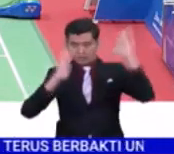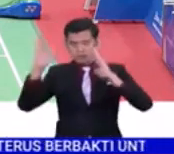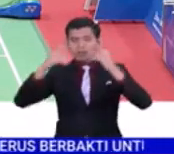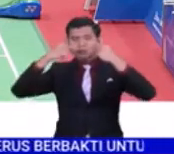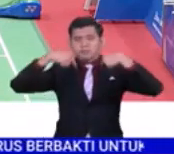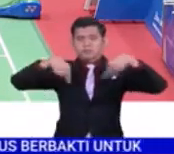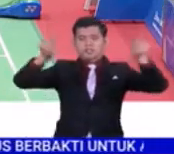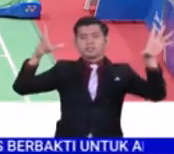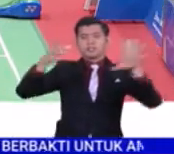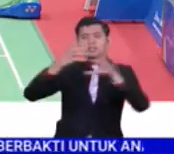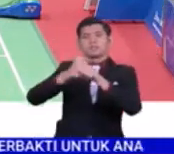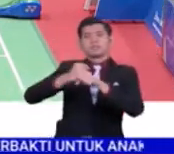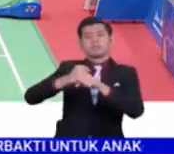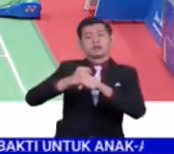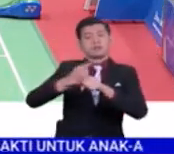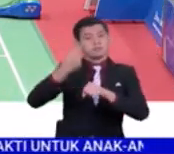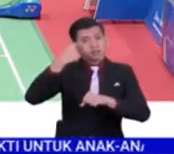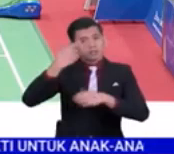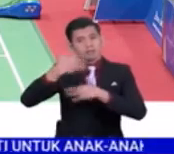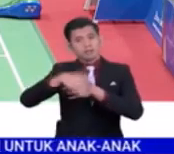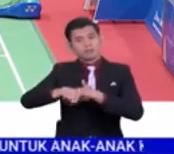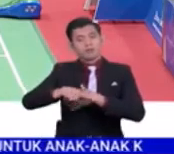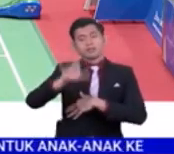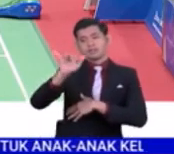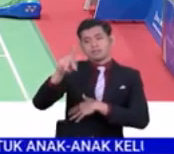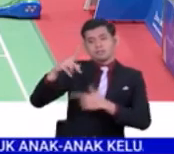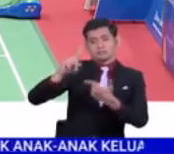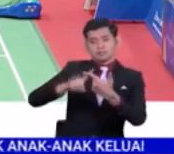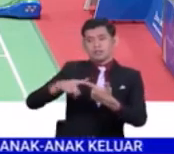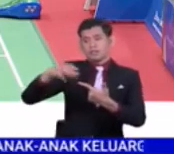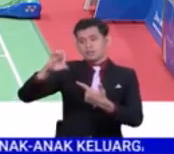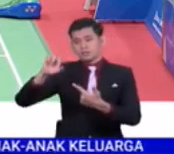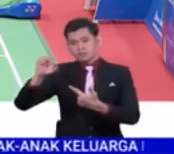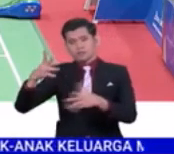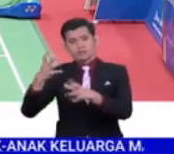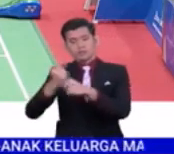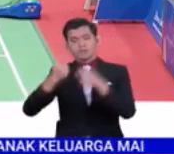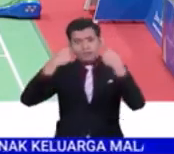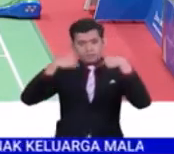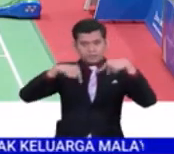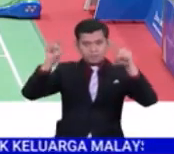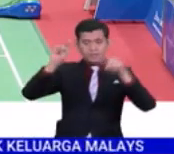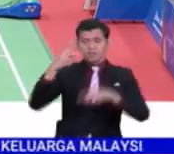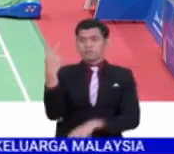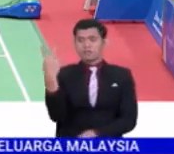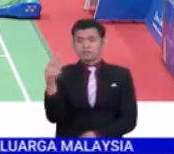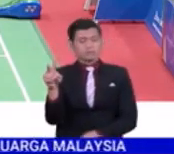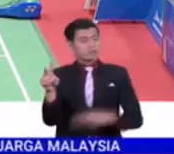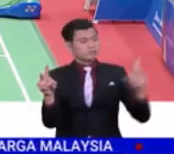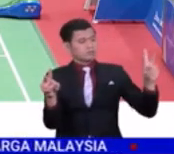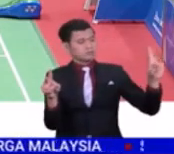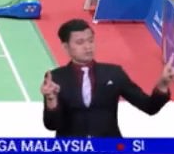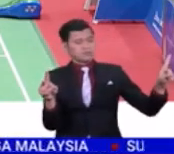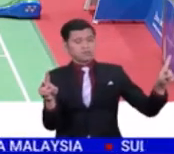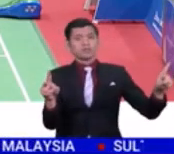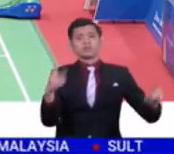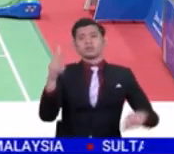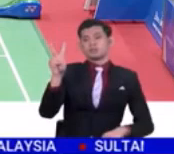berjaya merapatkan matras lepas pasangan Yap Ling dan go PQ mencatat kejayaan 1221